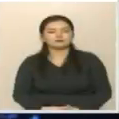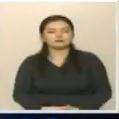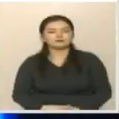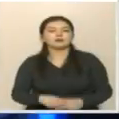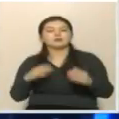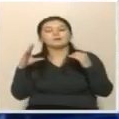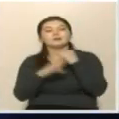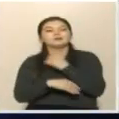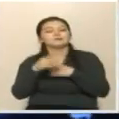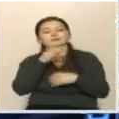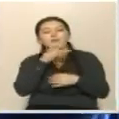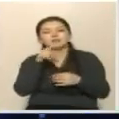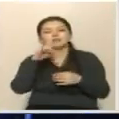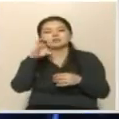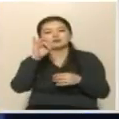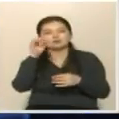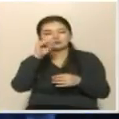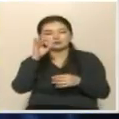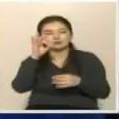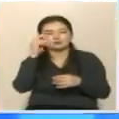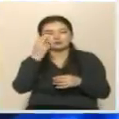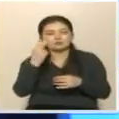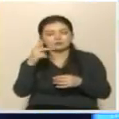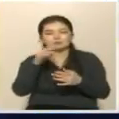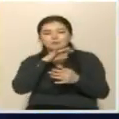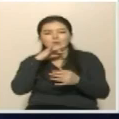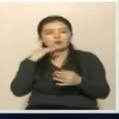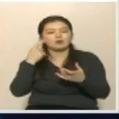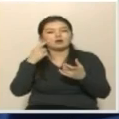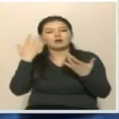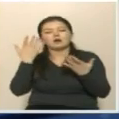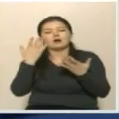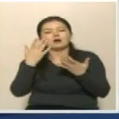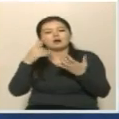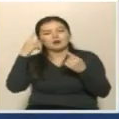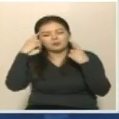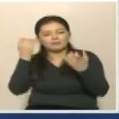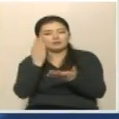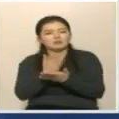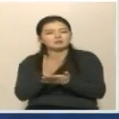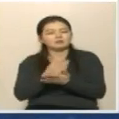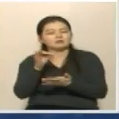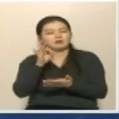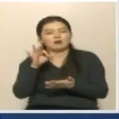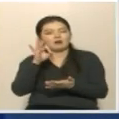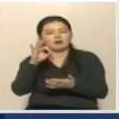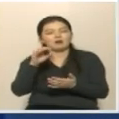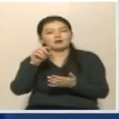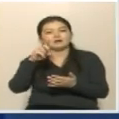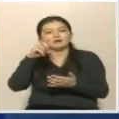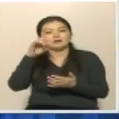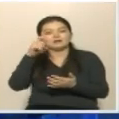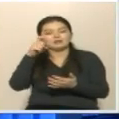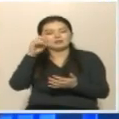в последнее время в соцсетях можно увидеть много объявлений об услугах хиджамы лечения кровопусканием один из древнейших методов лечения